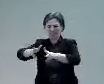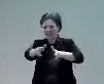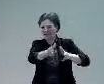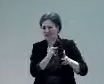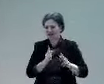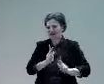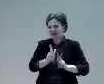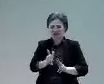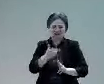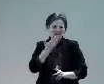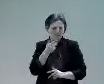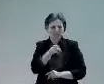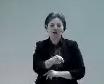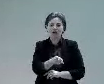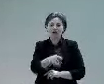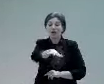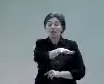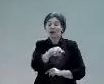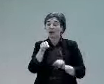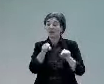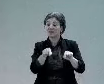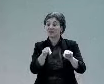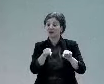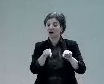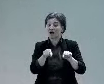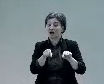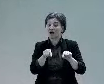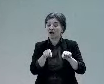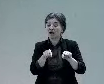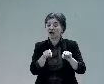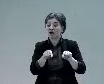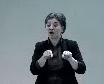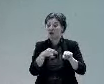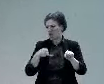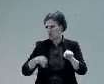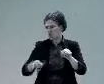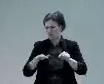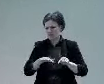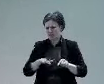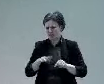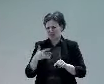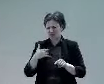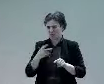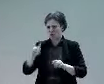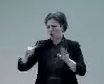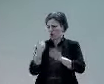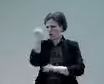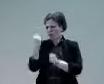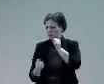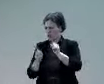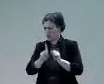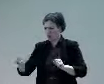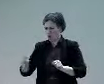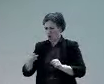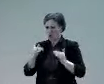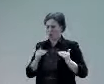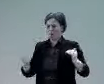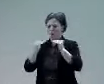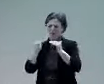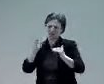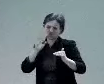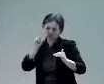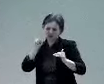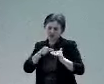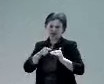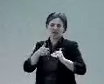per chiacchierare. Quella piazza però, e le altre che abbiamo visto nell'ultimo anno, come quelle di Non Una di Meno sulla parità di genere, come quelle